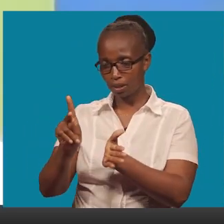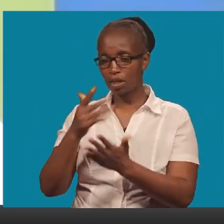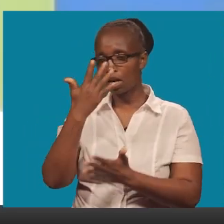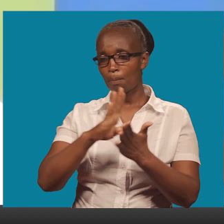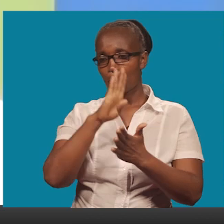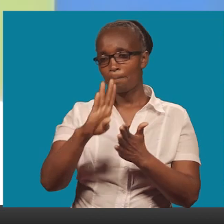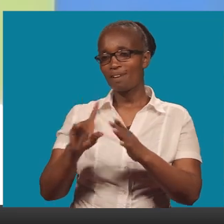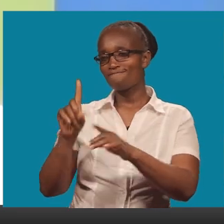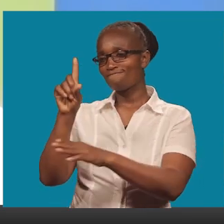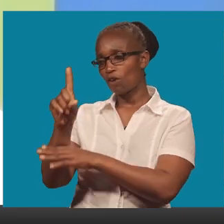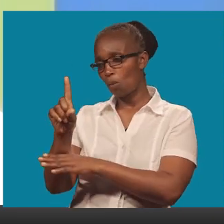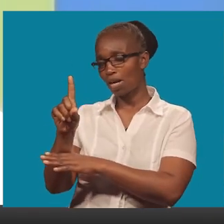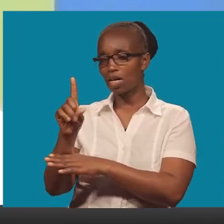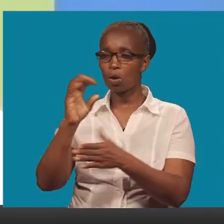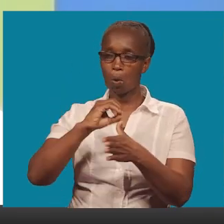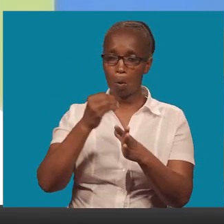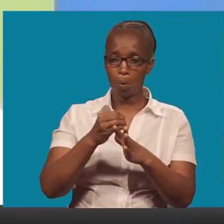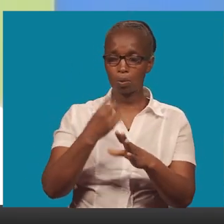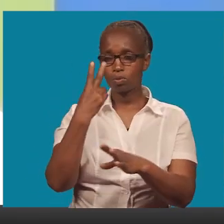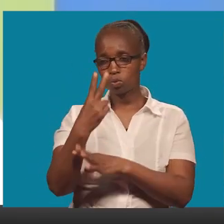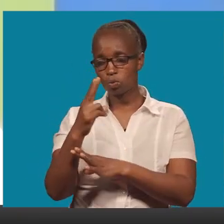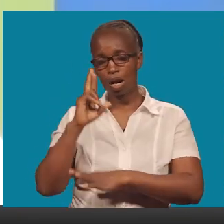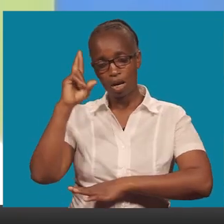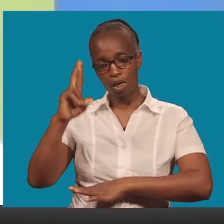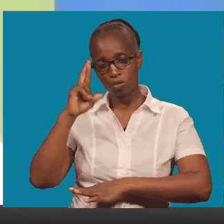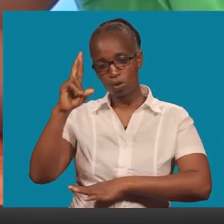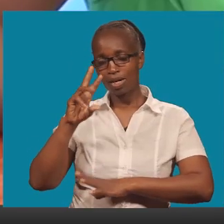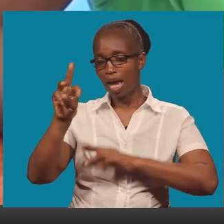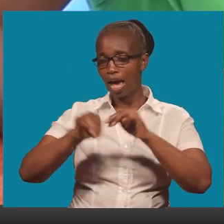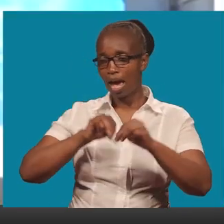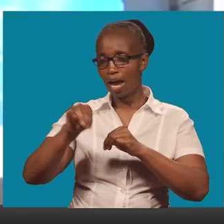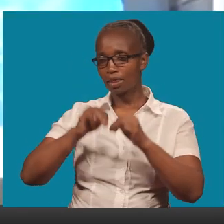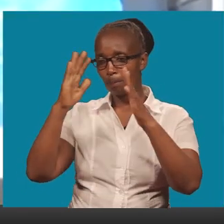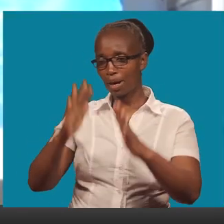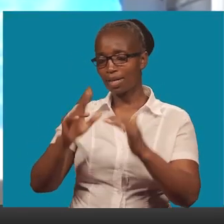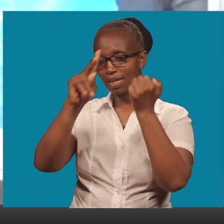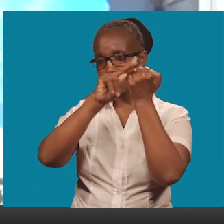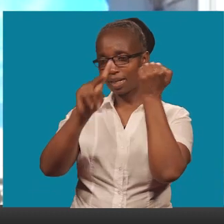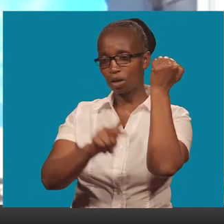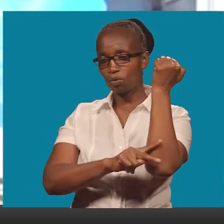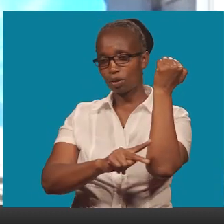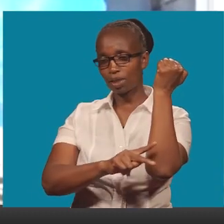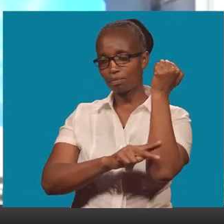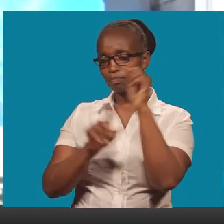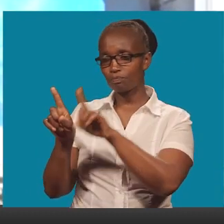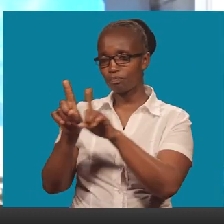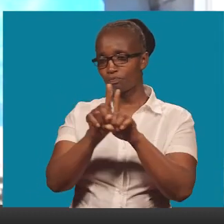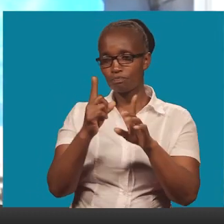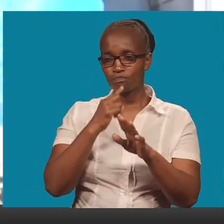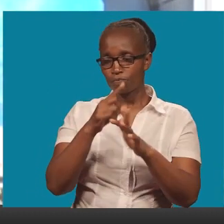paying, maybe for one or the other reasons. Meneja wa bima hiyo huko Kerugoya Bonaya